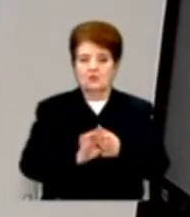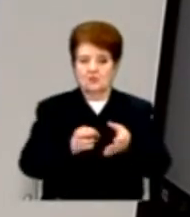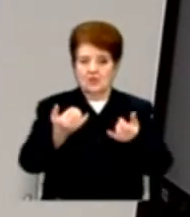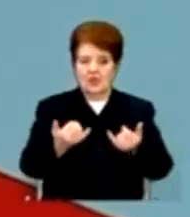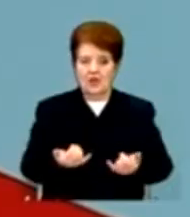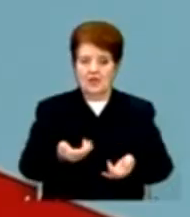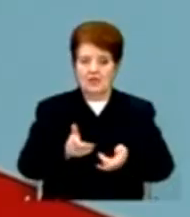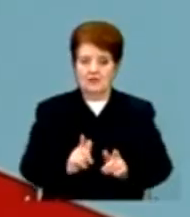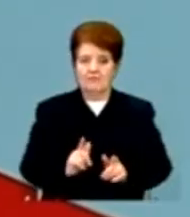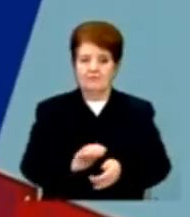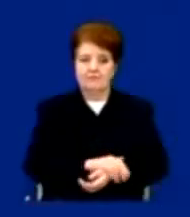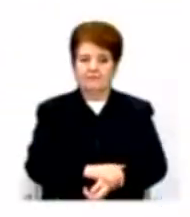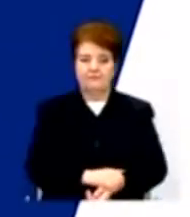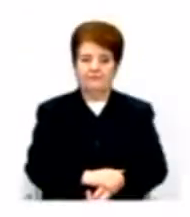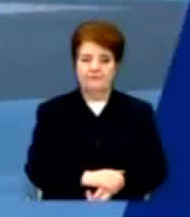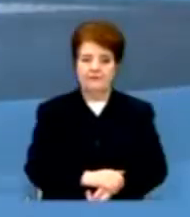reale.